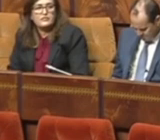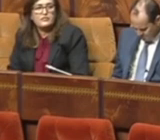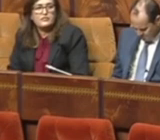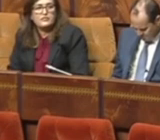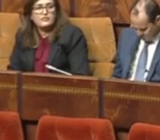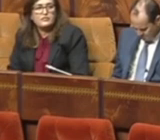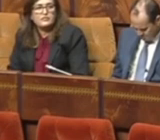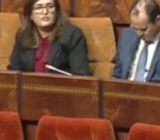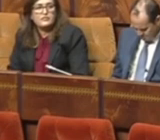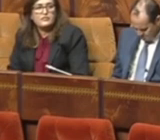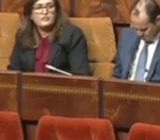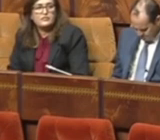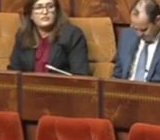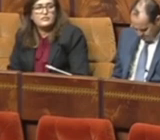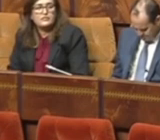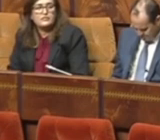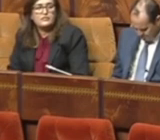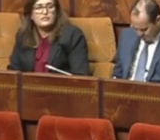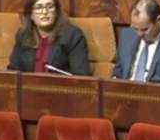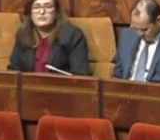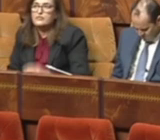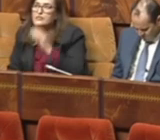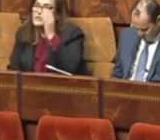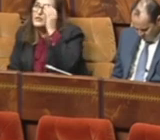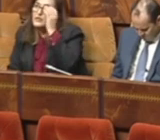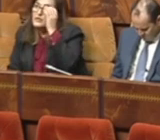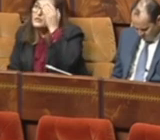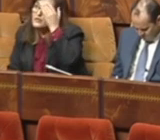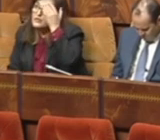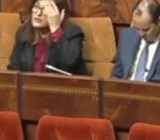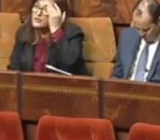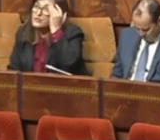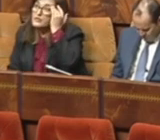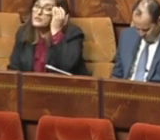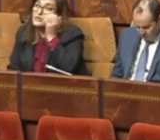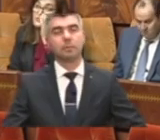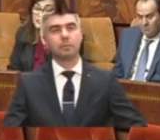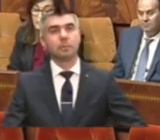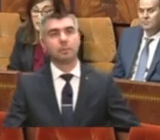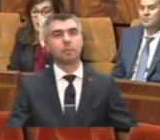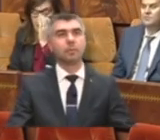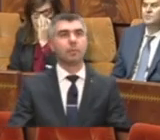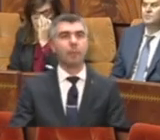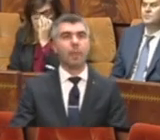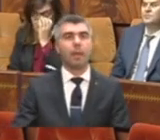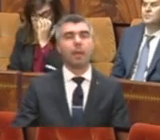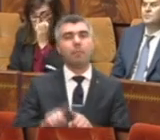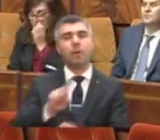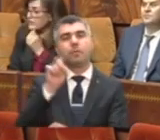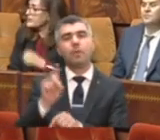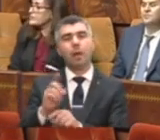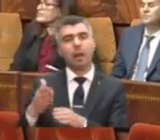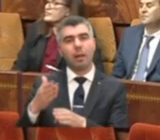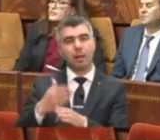في المناطق الجبليه اللي عندنا مواقع سياحيه جبلية ممتازة في المنتزه العالمي جيو بارك مقول سيدة